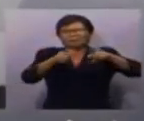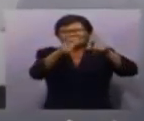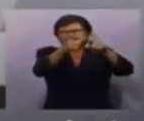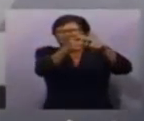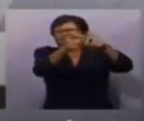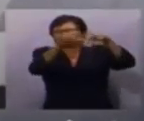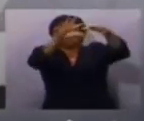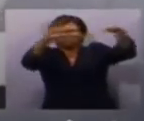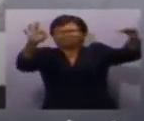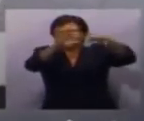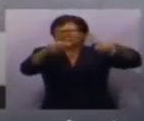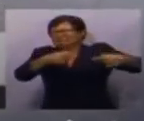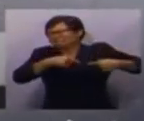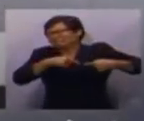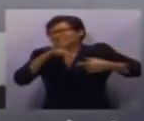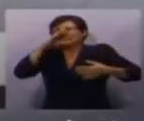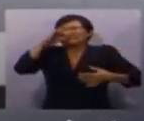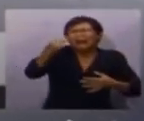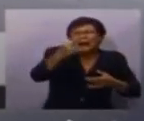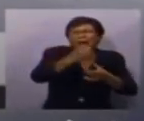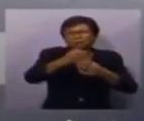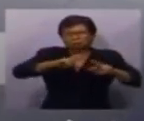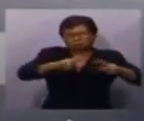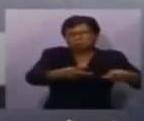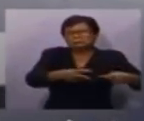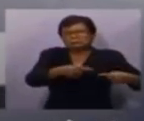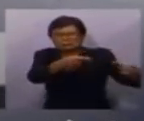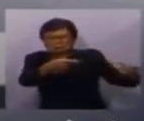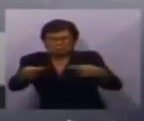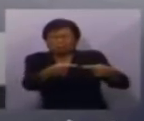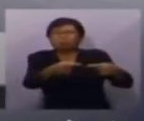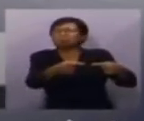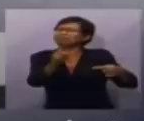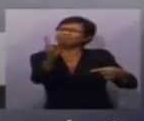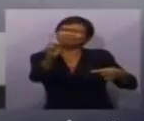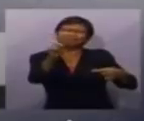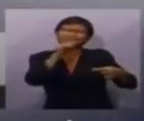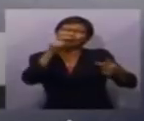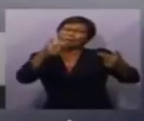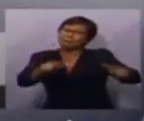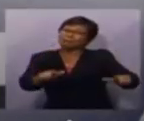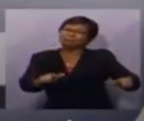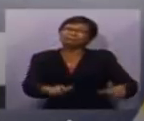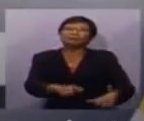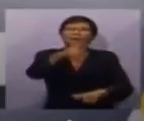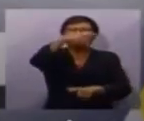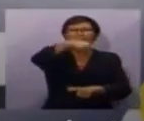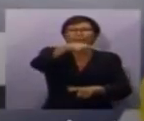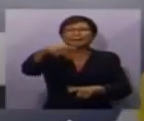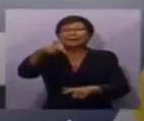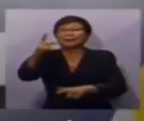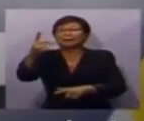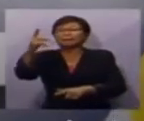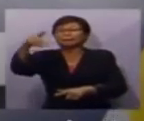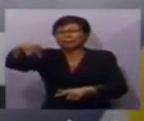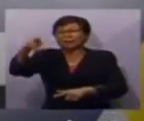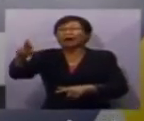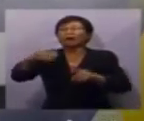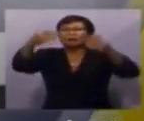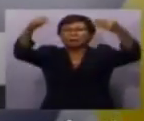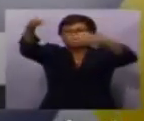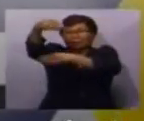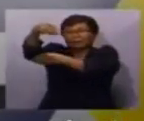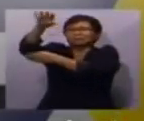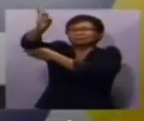yang boleh mengembangkan perasaan jahat atau mendatangkan permusuhan adalah tidak dibenarkan. PPKPR akan menurunkan bendera